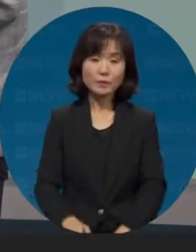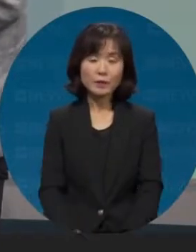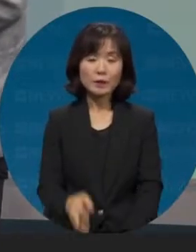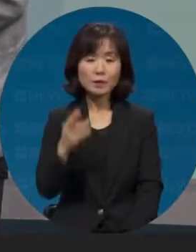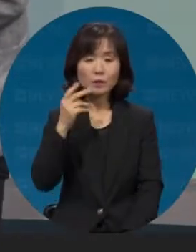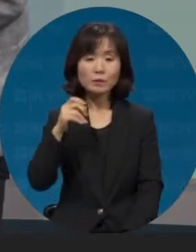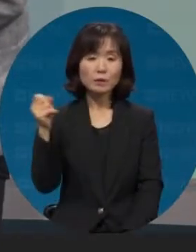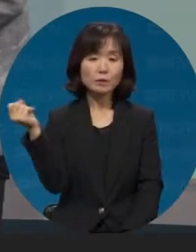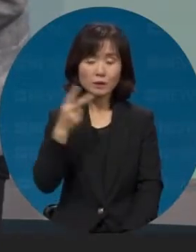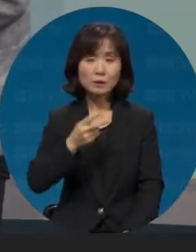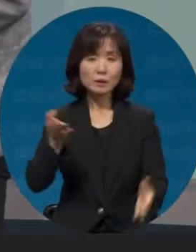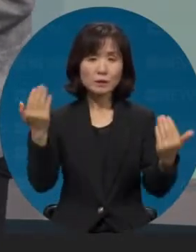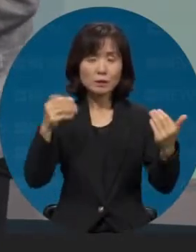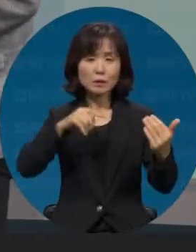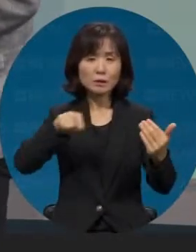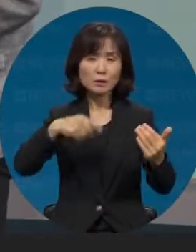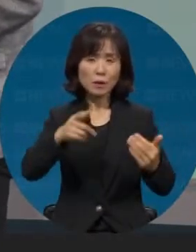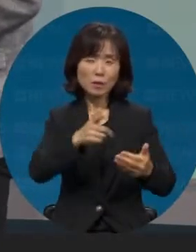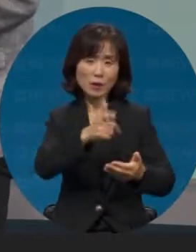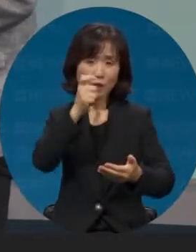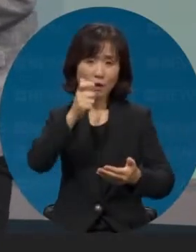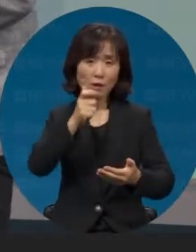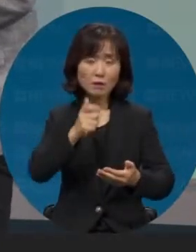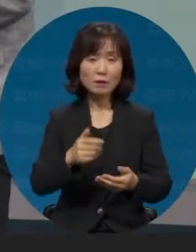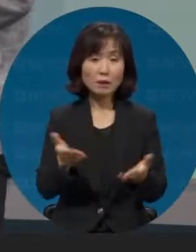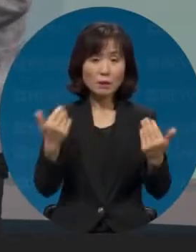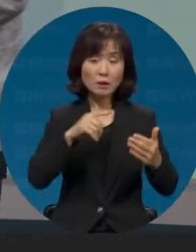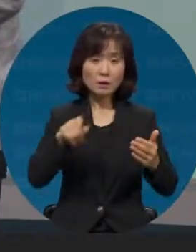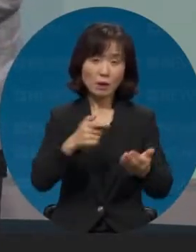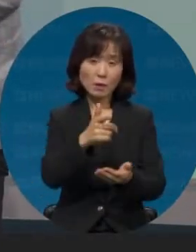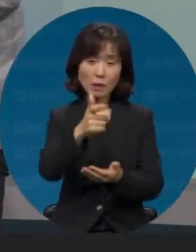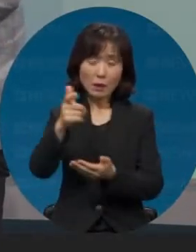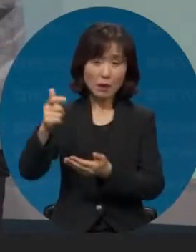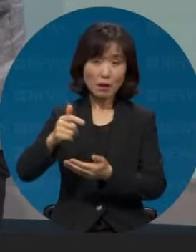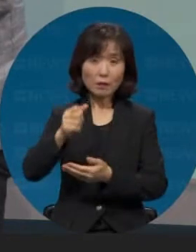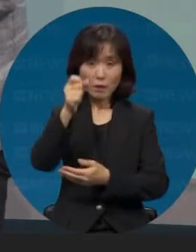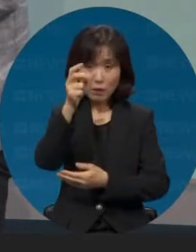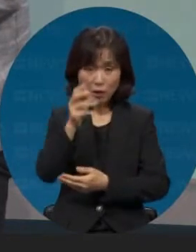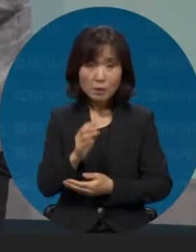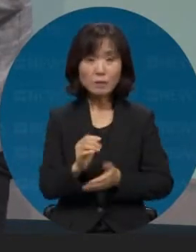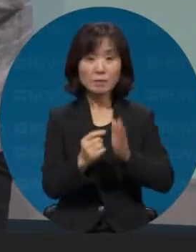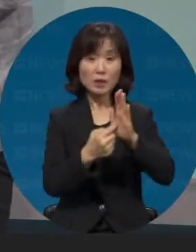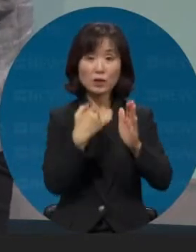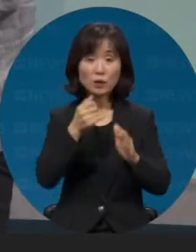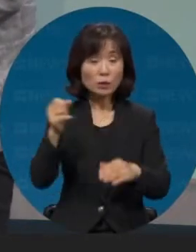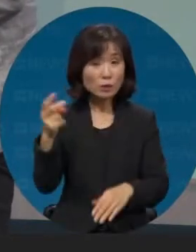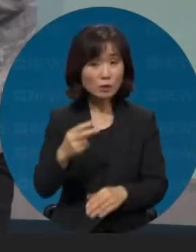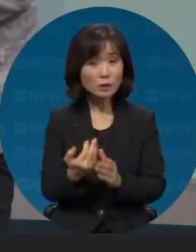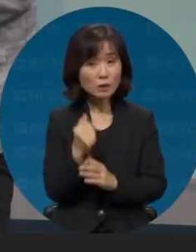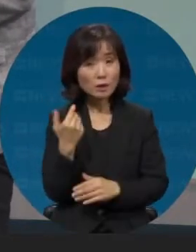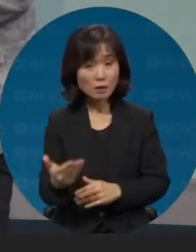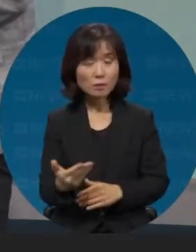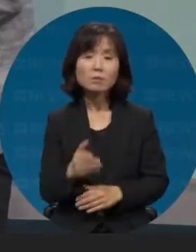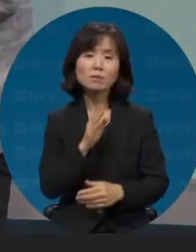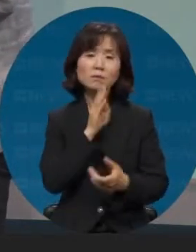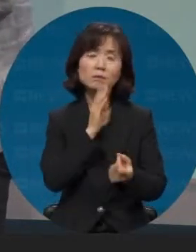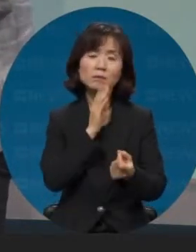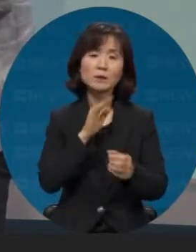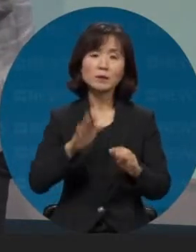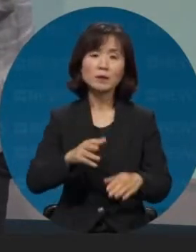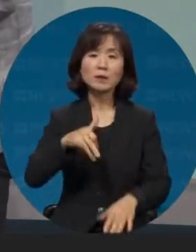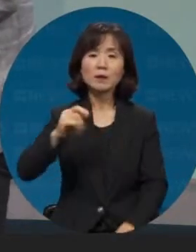미국도 다시 학교 1000개 사고 저희가 학교 4 총기사고 많이 전해 드렸는데 또 발생 했군요 네 그렇습니다 이번에는